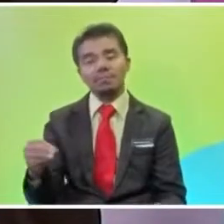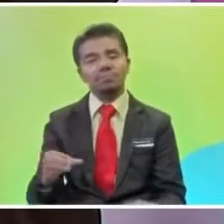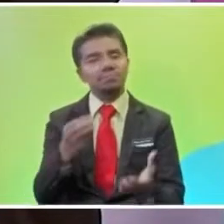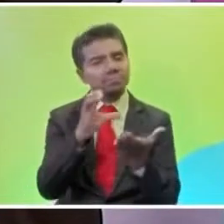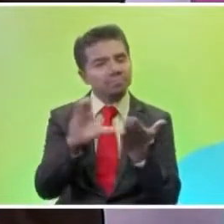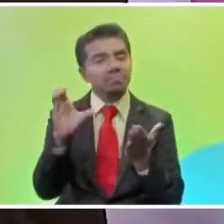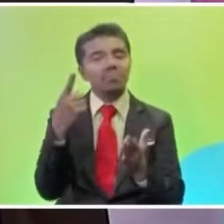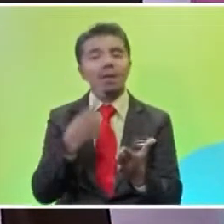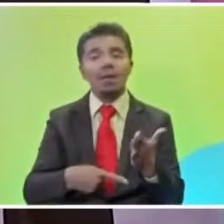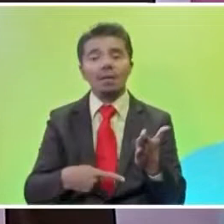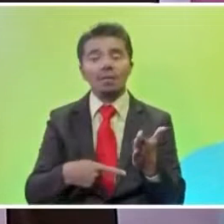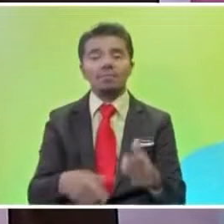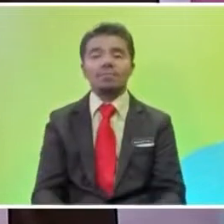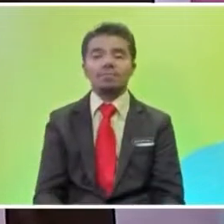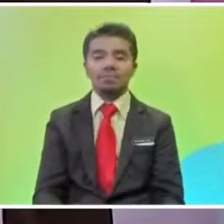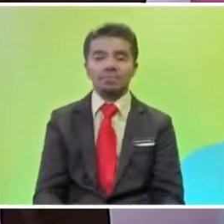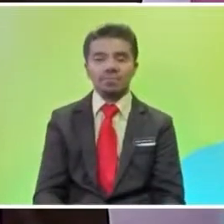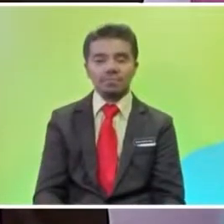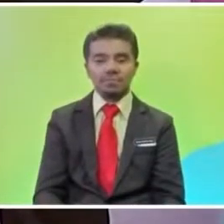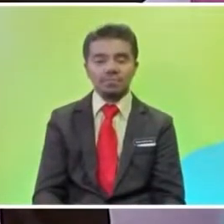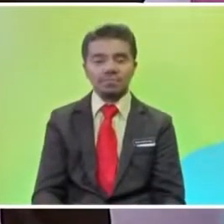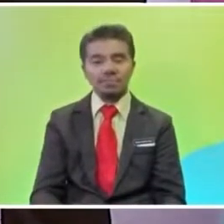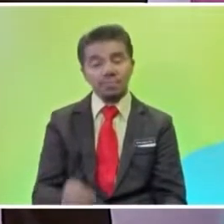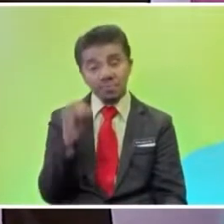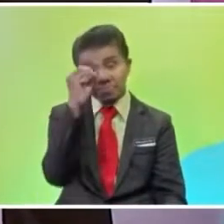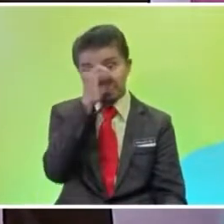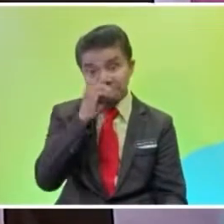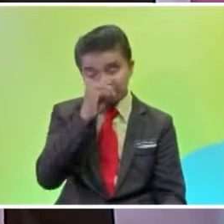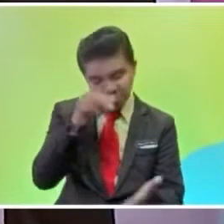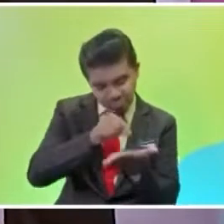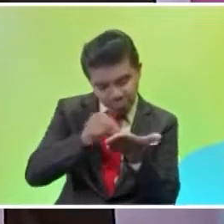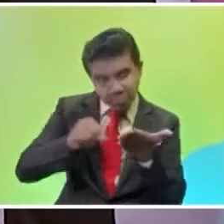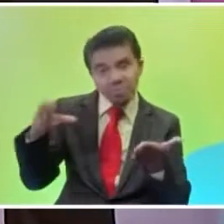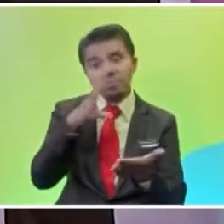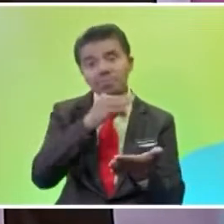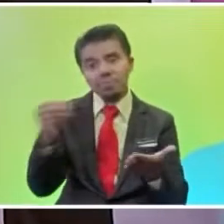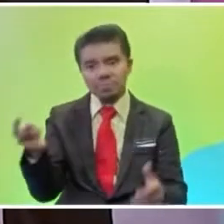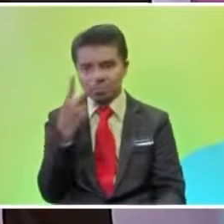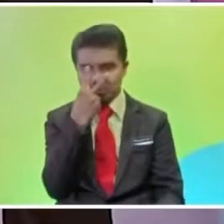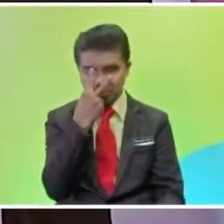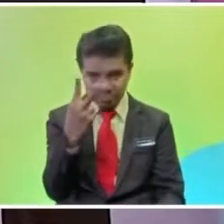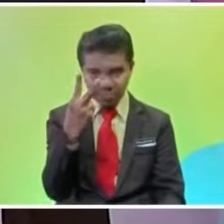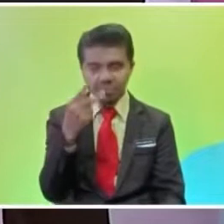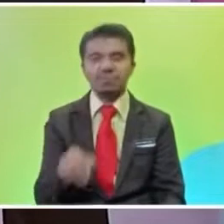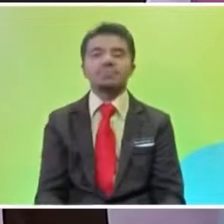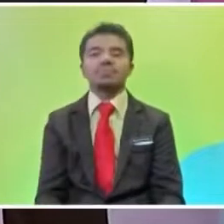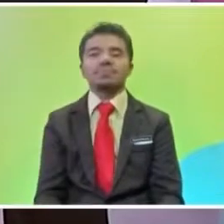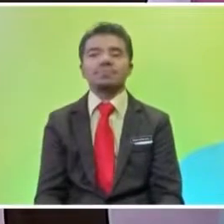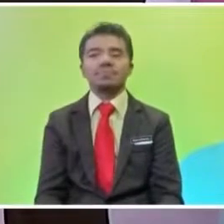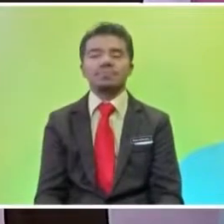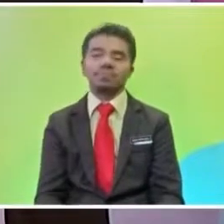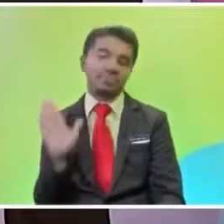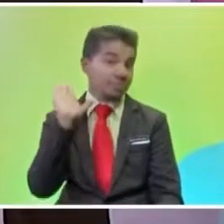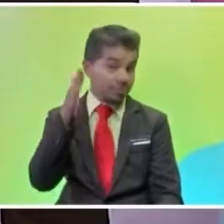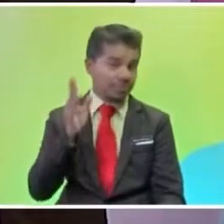boleh dilaksanakan secara lisan dan bertulis jadi kita tahu bagaimana secara lisan dapat terus boleh dijalankan Mari kita lihat